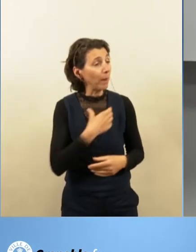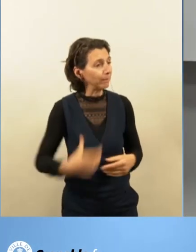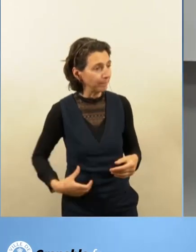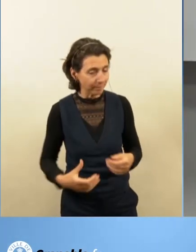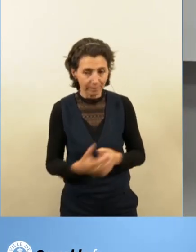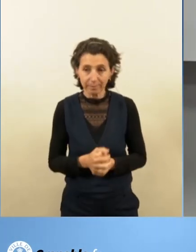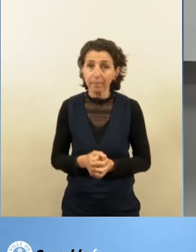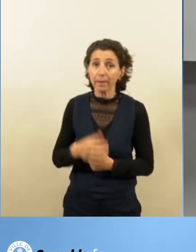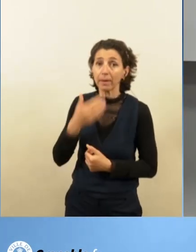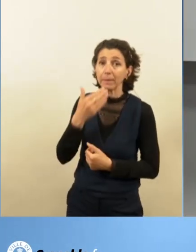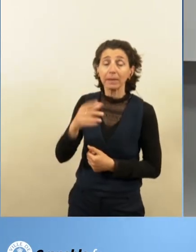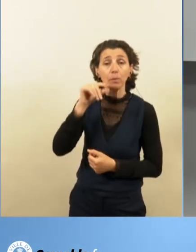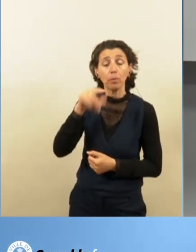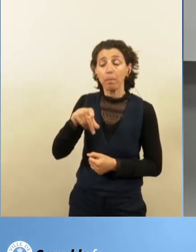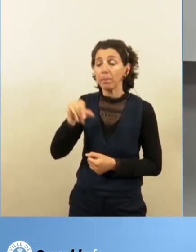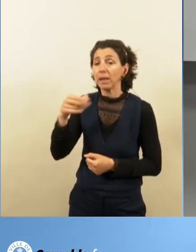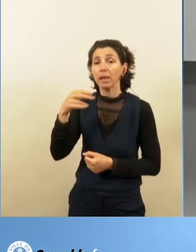merci Monsieur Pinel